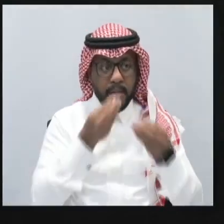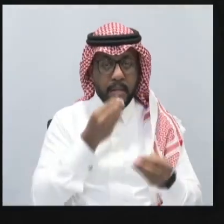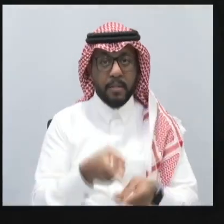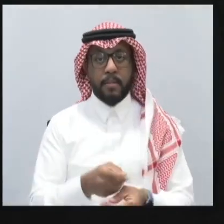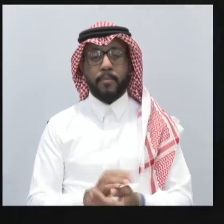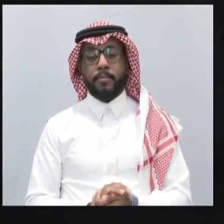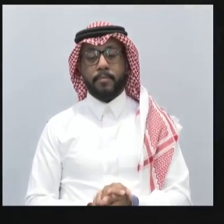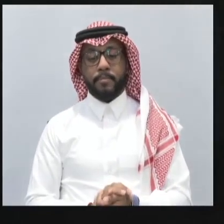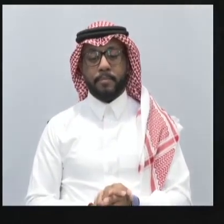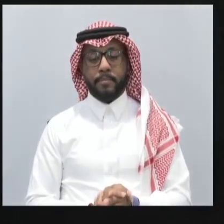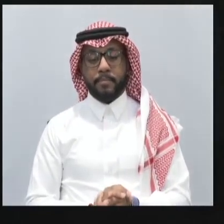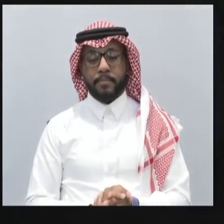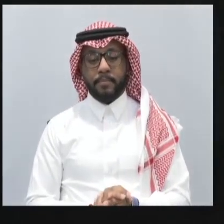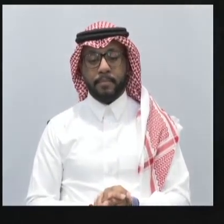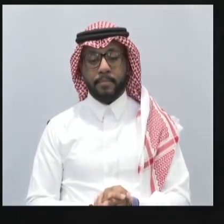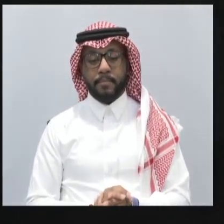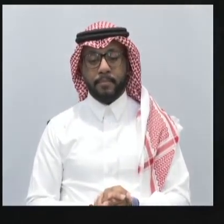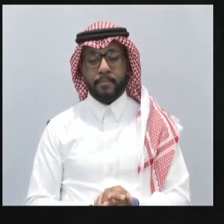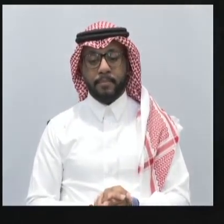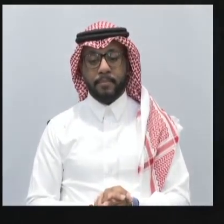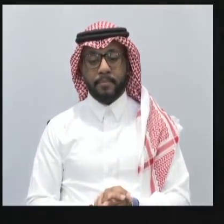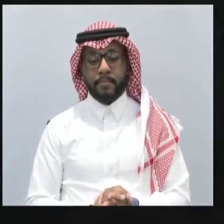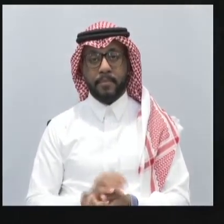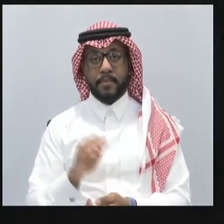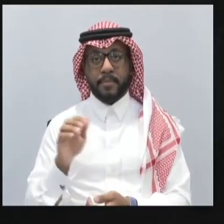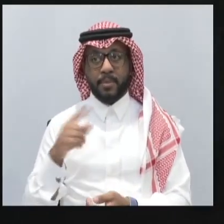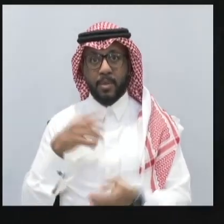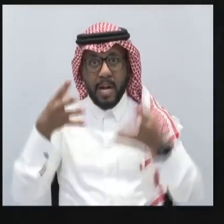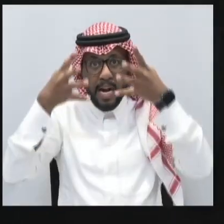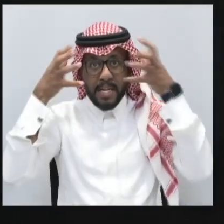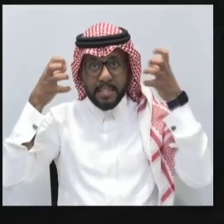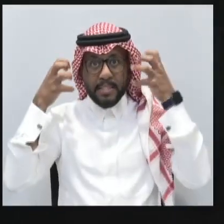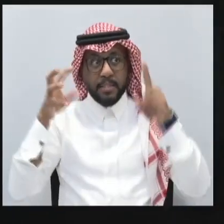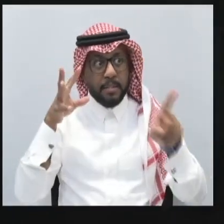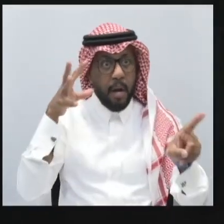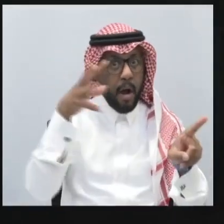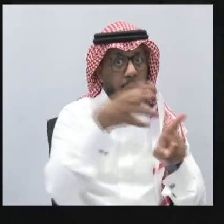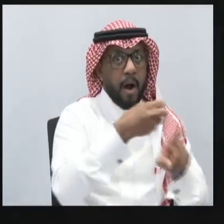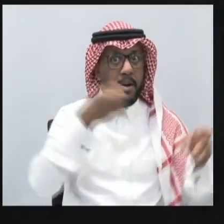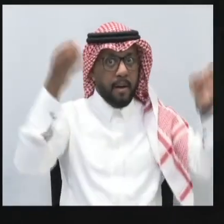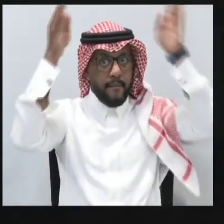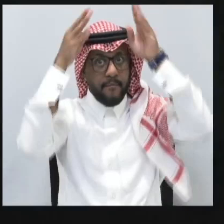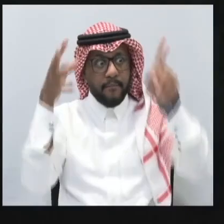اعشاب وعندي هنا اصطادت الحمار